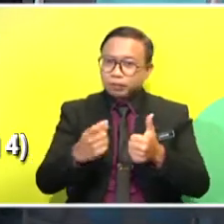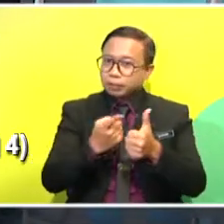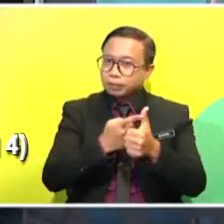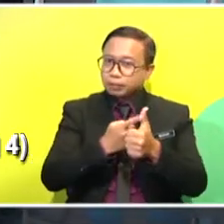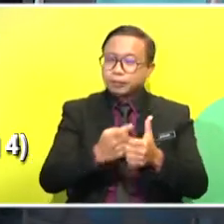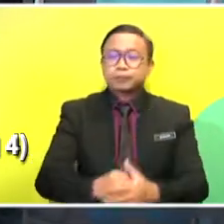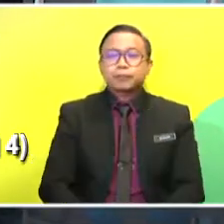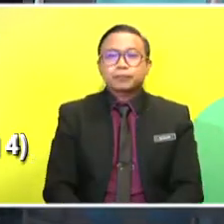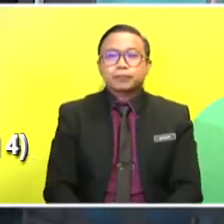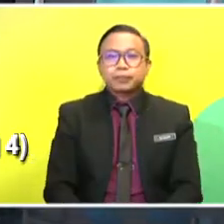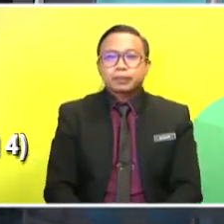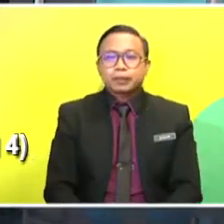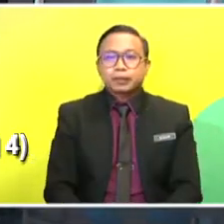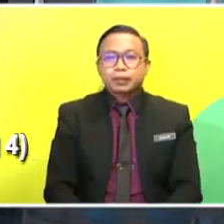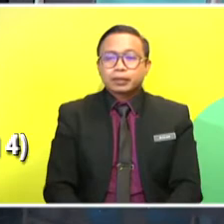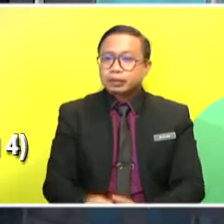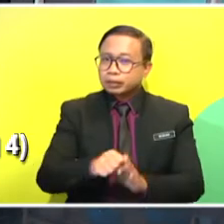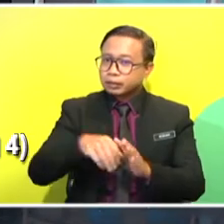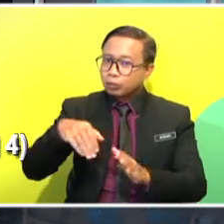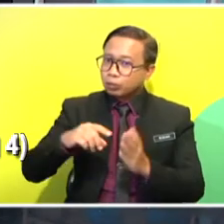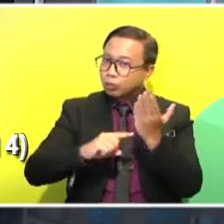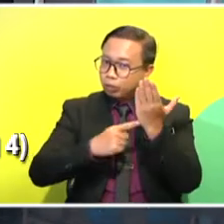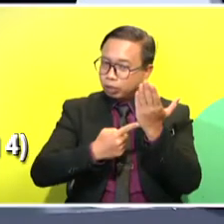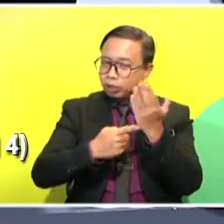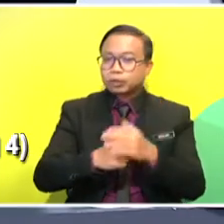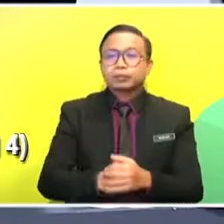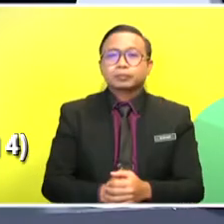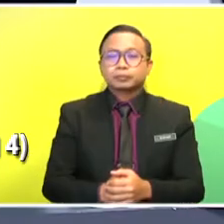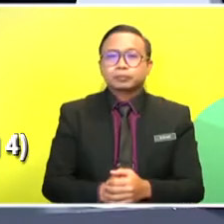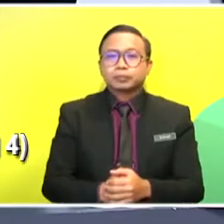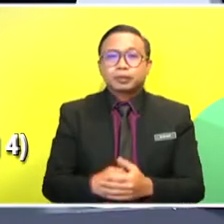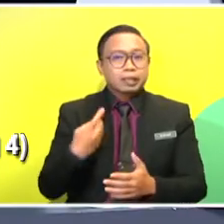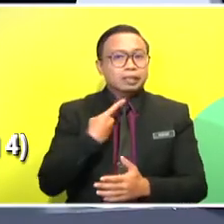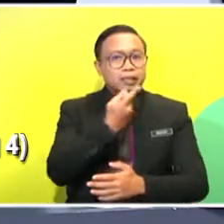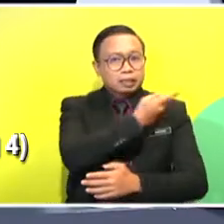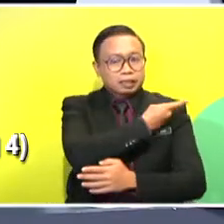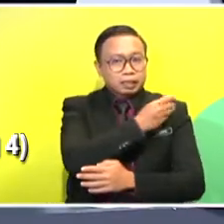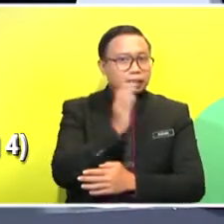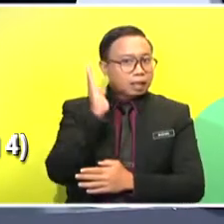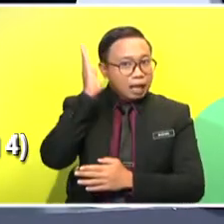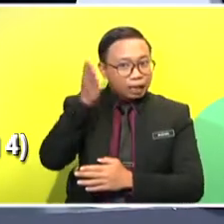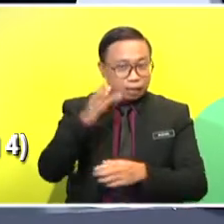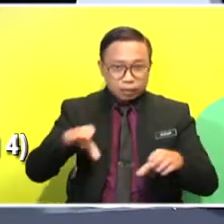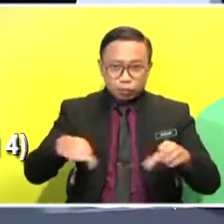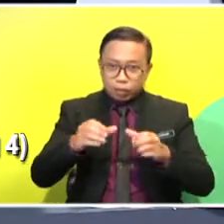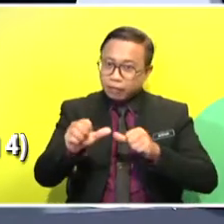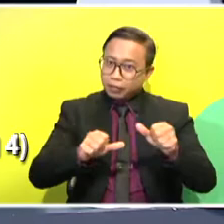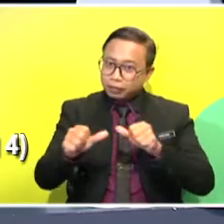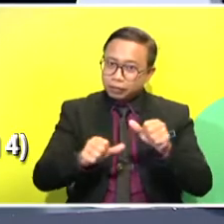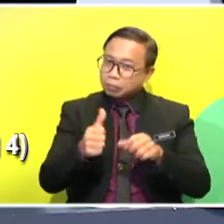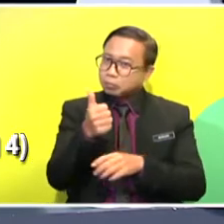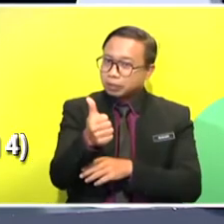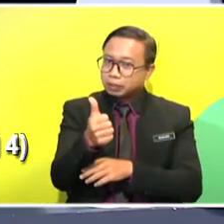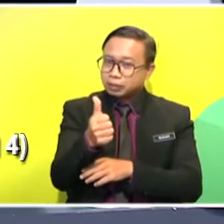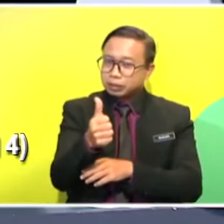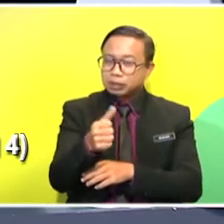cikgu? Sebelum kita mulakan aktiviti kita pada pagi ini, kita akan buat satu aktiviti yang menarik, iaitu kita